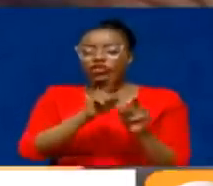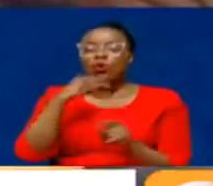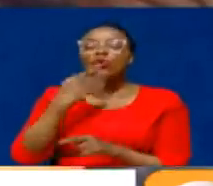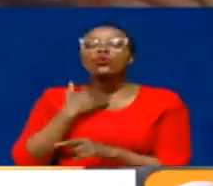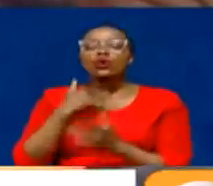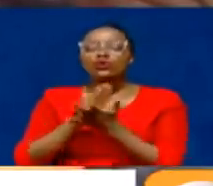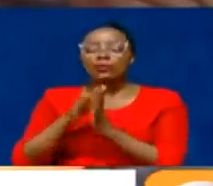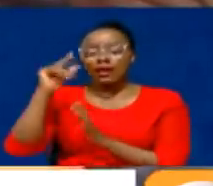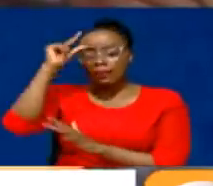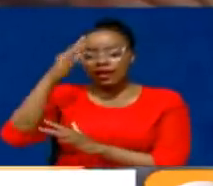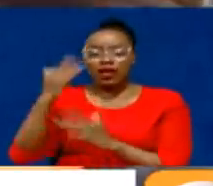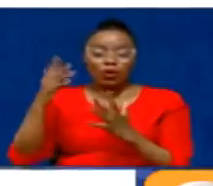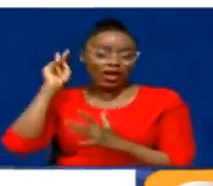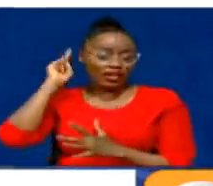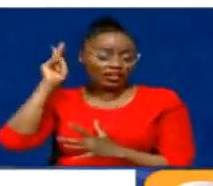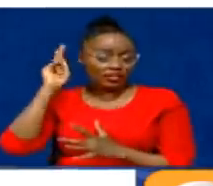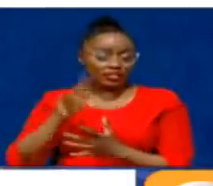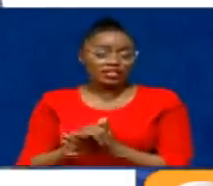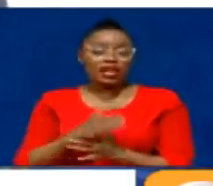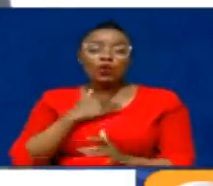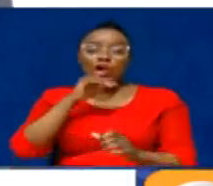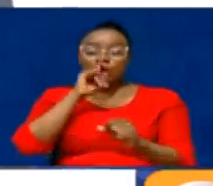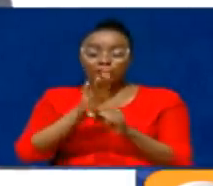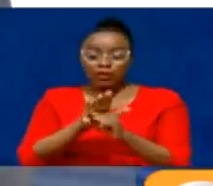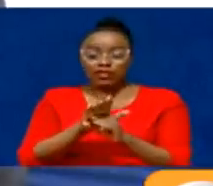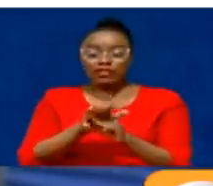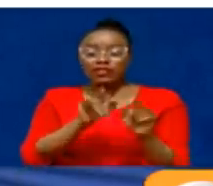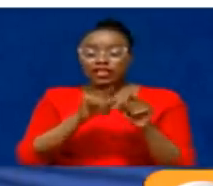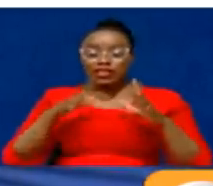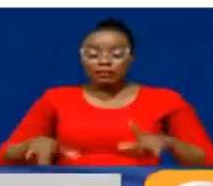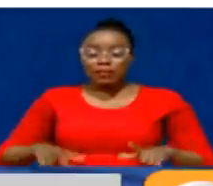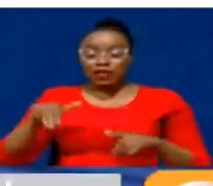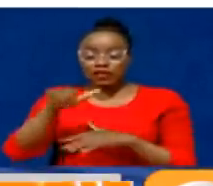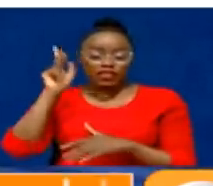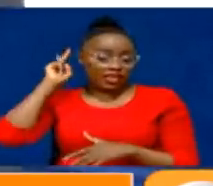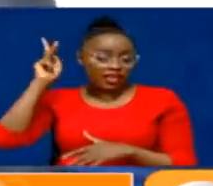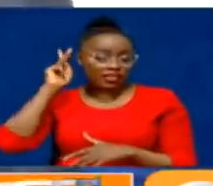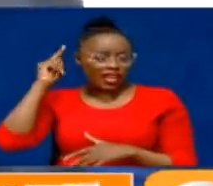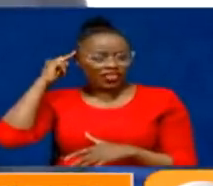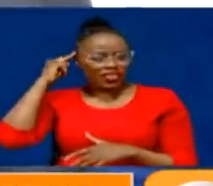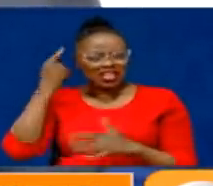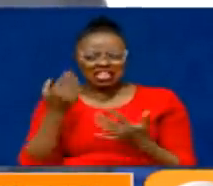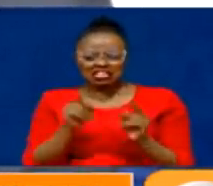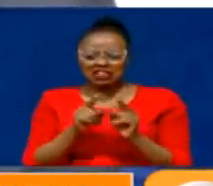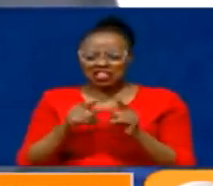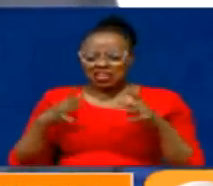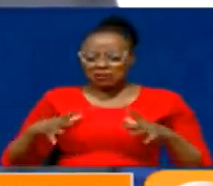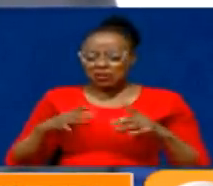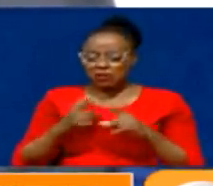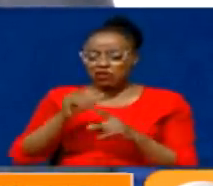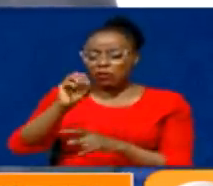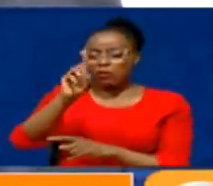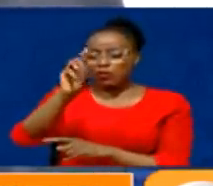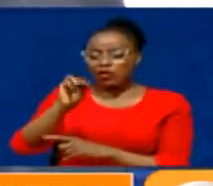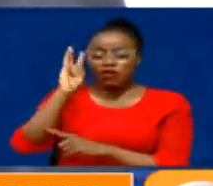Naimezea mate kiti cha ugavana Kisii. I want to assure the residents of Kisii, especially the delegates of ODM,